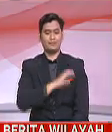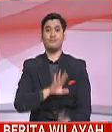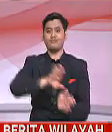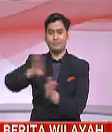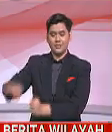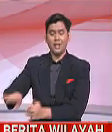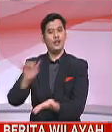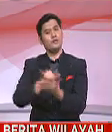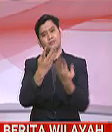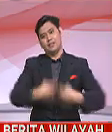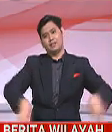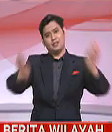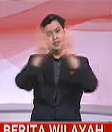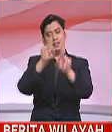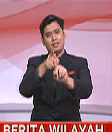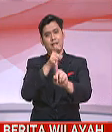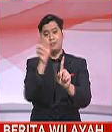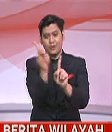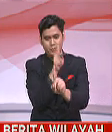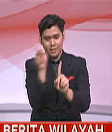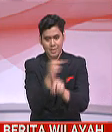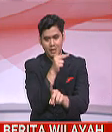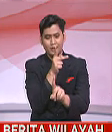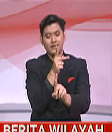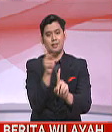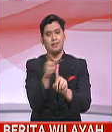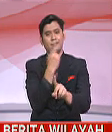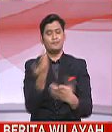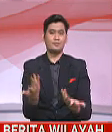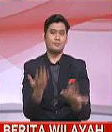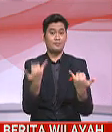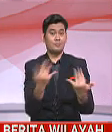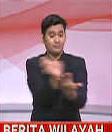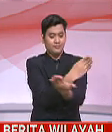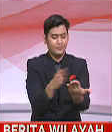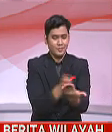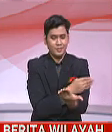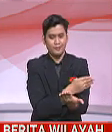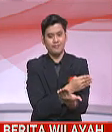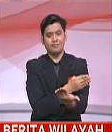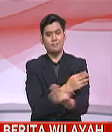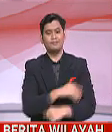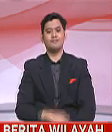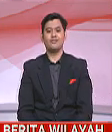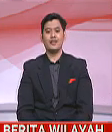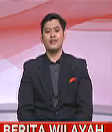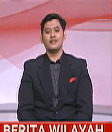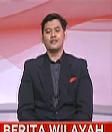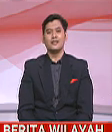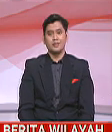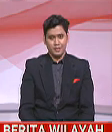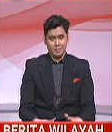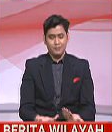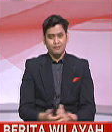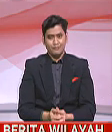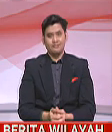Paparan itu mengakhiri sumbangan berita dari Pulau Mutiara. Berdagang hamba emas kencana, berpeti-peti tak siapa sudi, bahtera